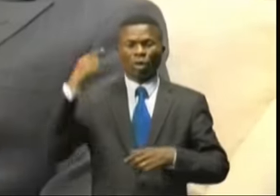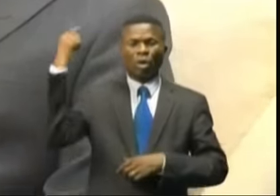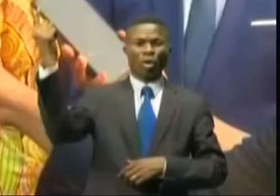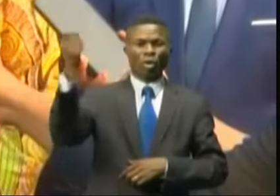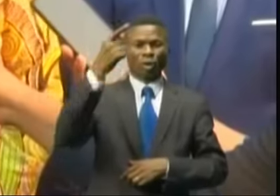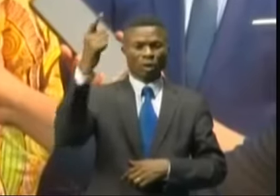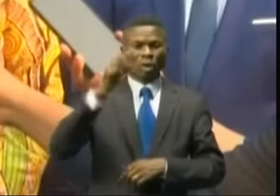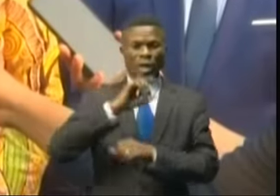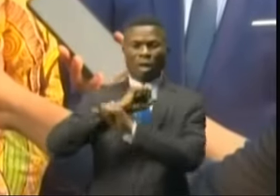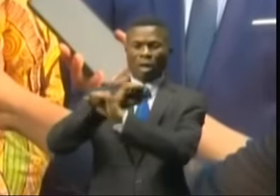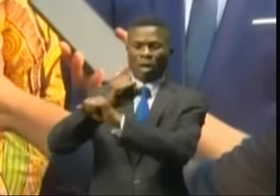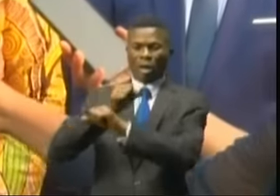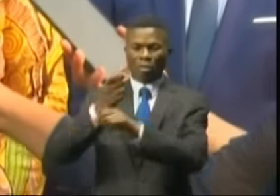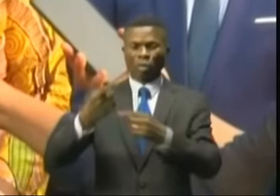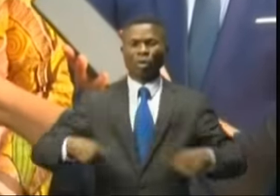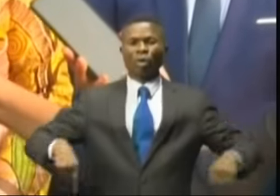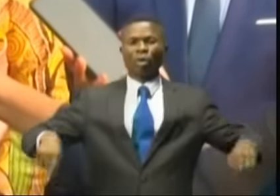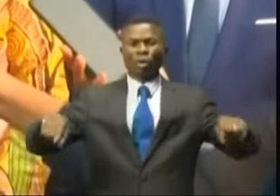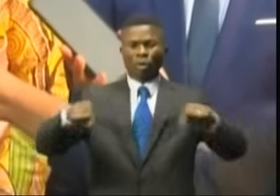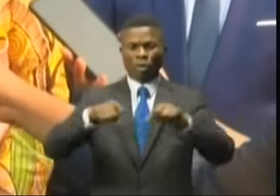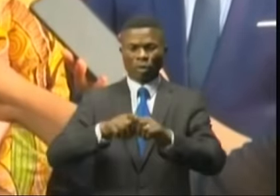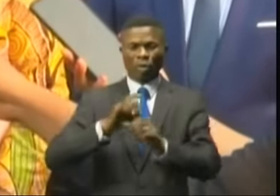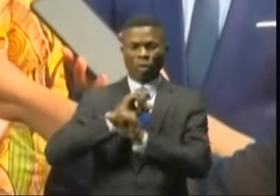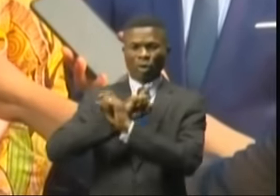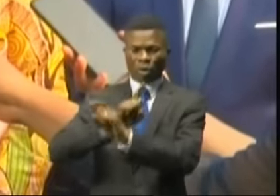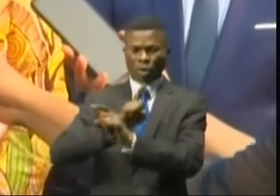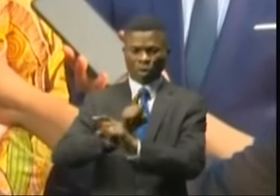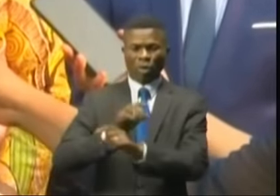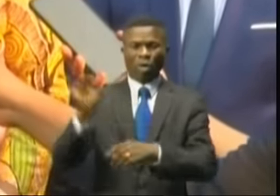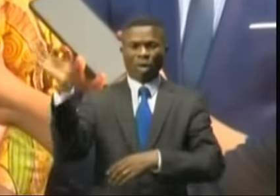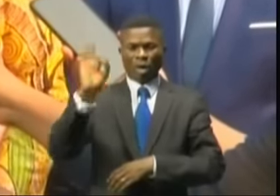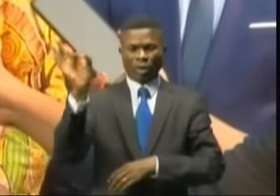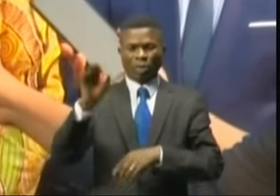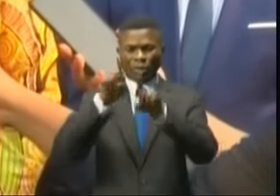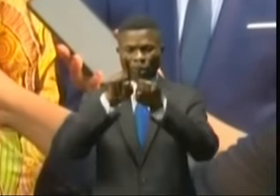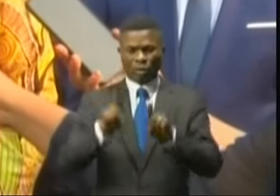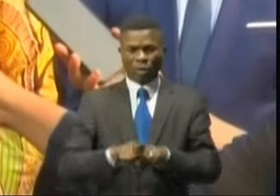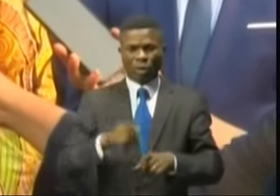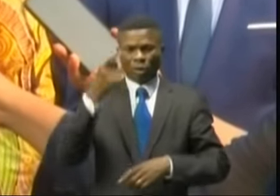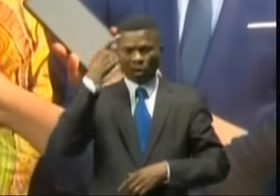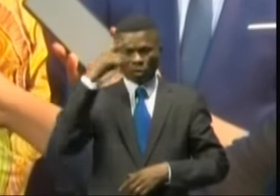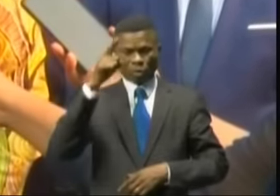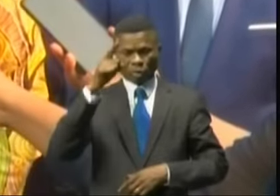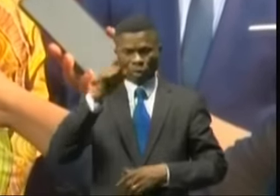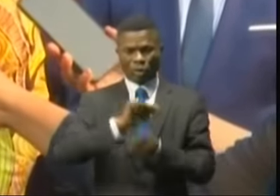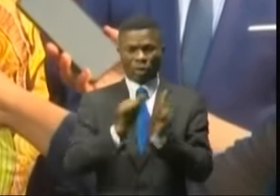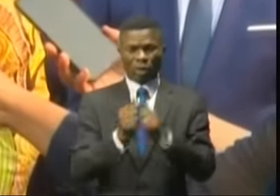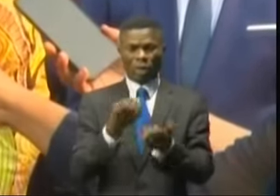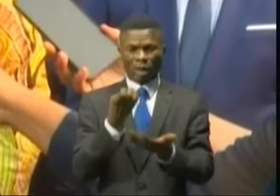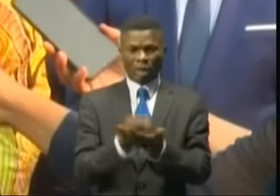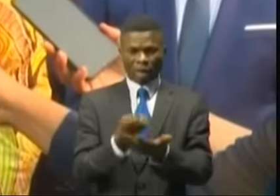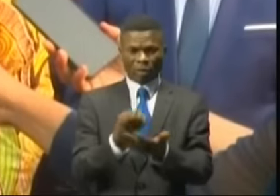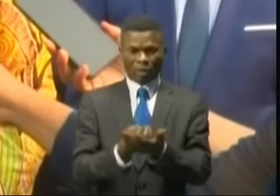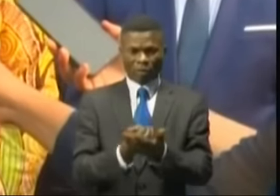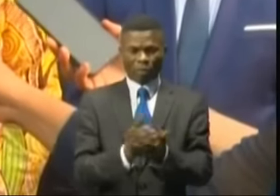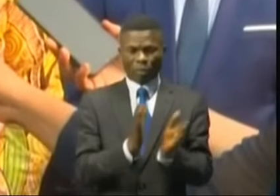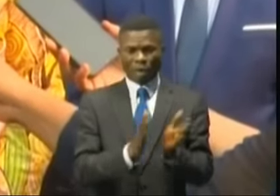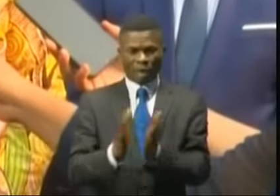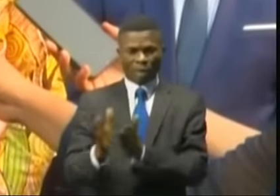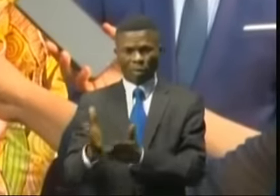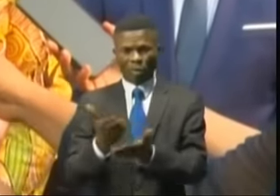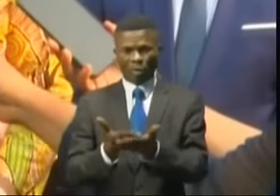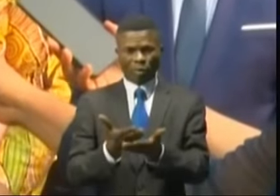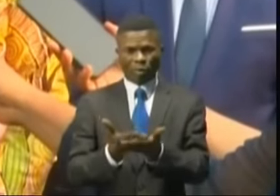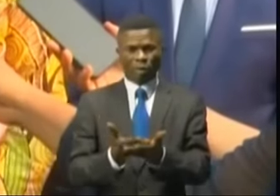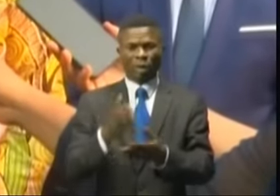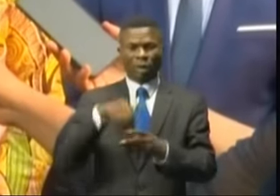la préservation de l'environnement, de la conservation de nos forêts et aussi de cette économie que nous devons promouvoir à